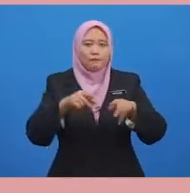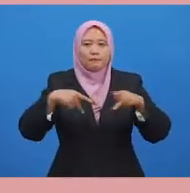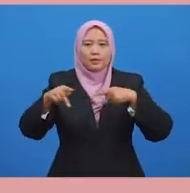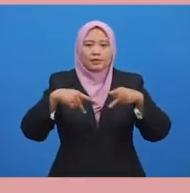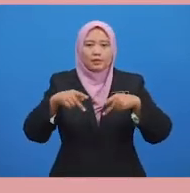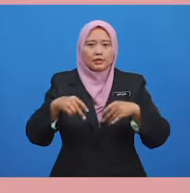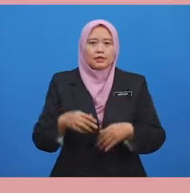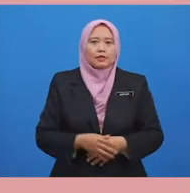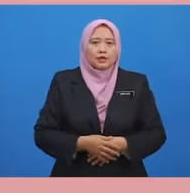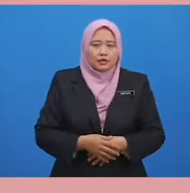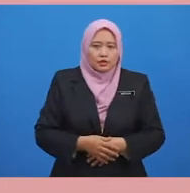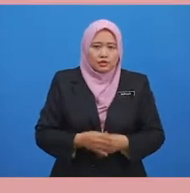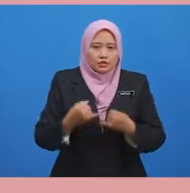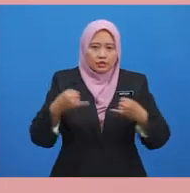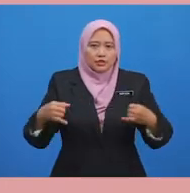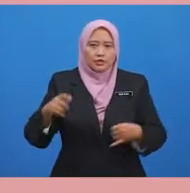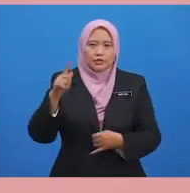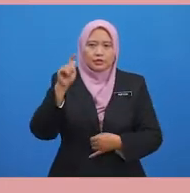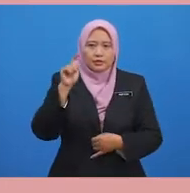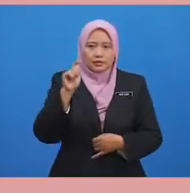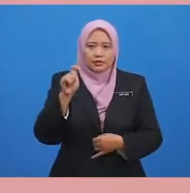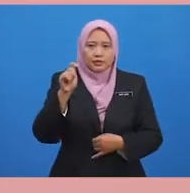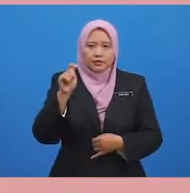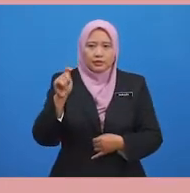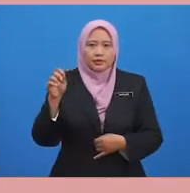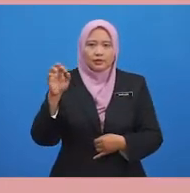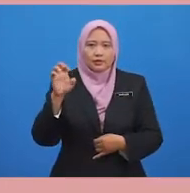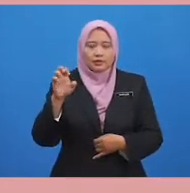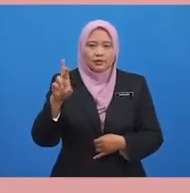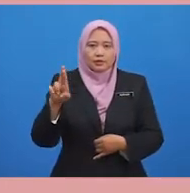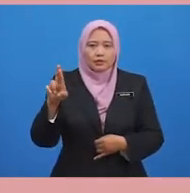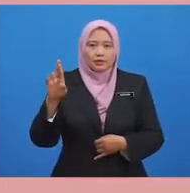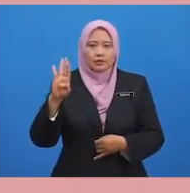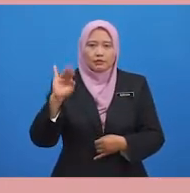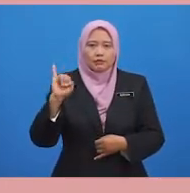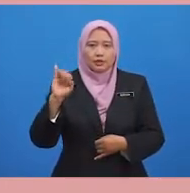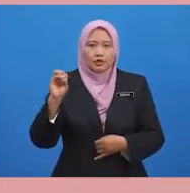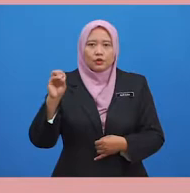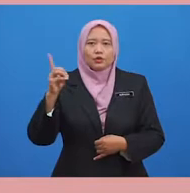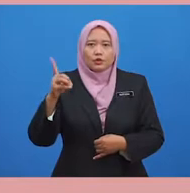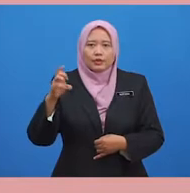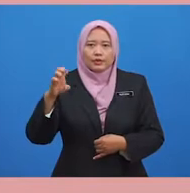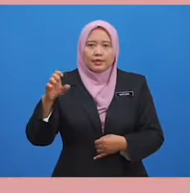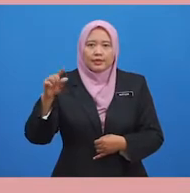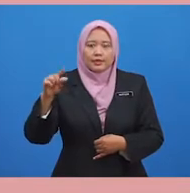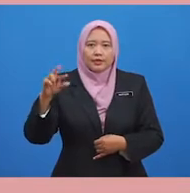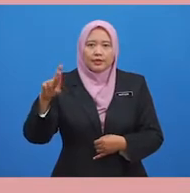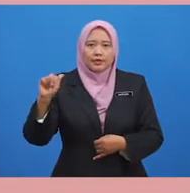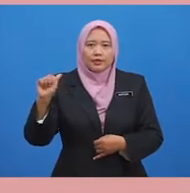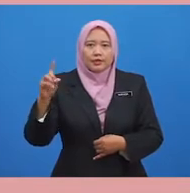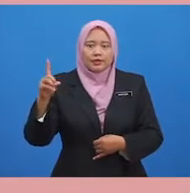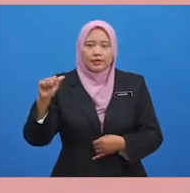fotodegradasi kerana plastik ini boleh terurai apabila